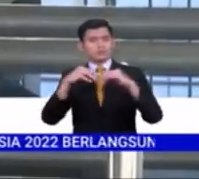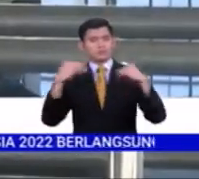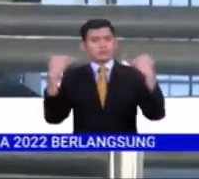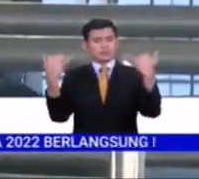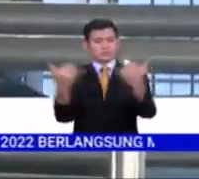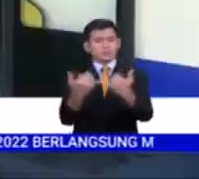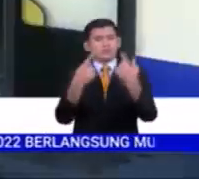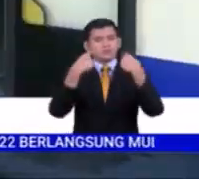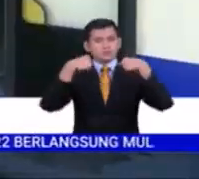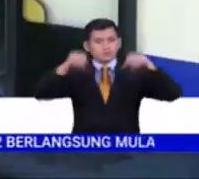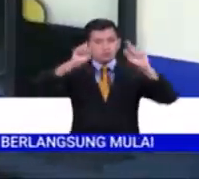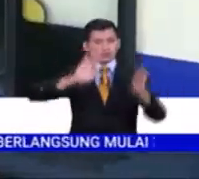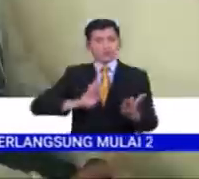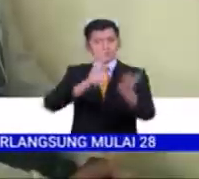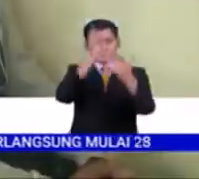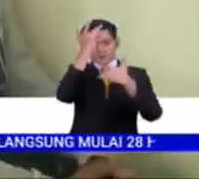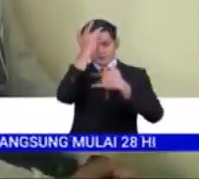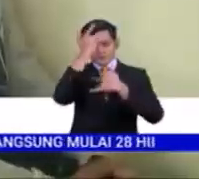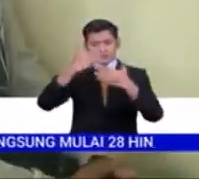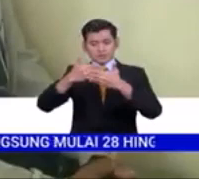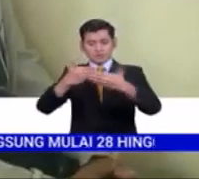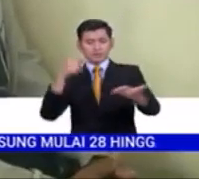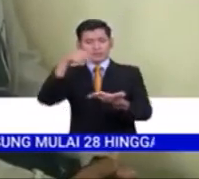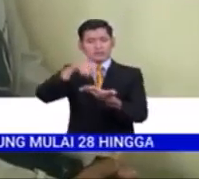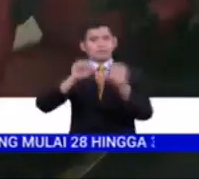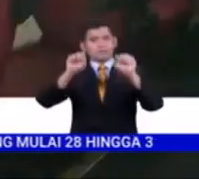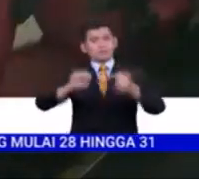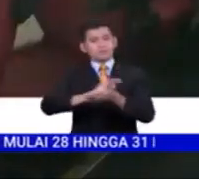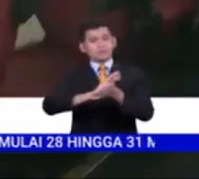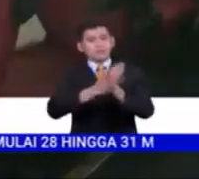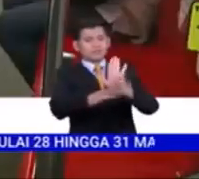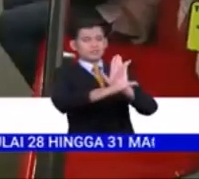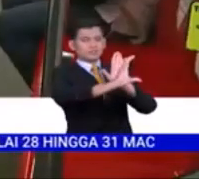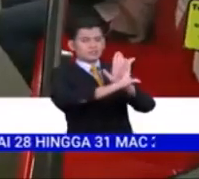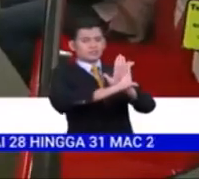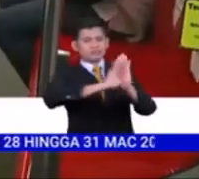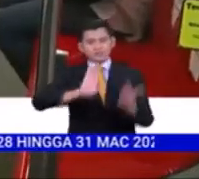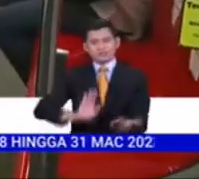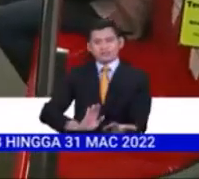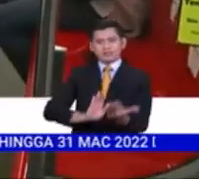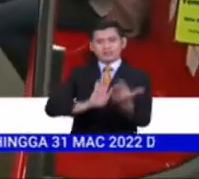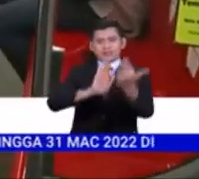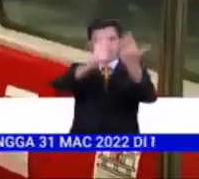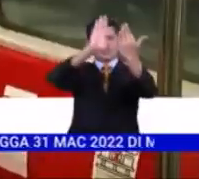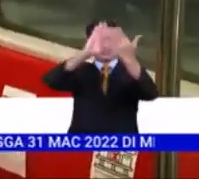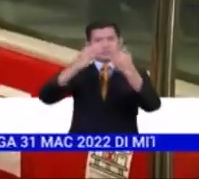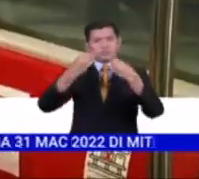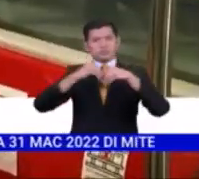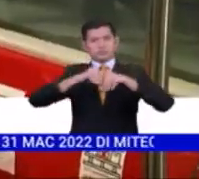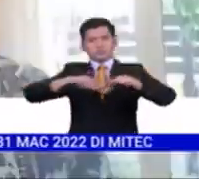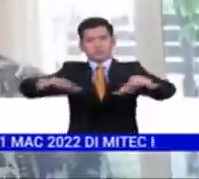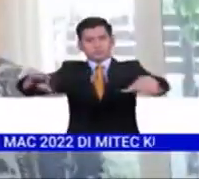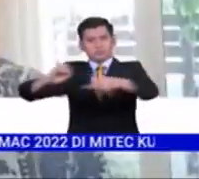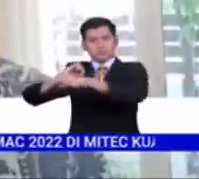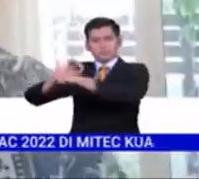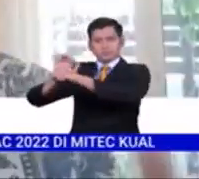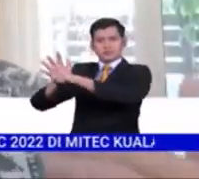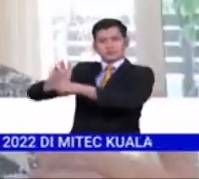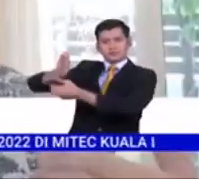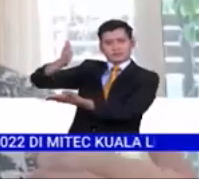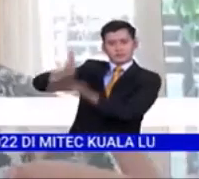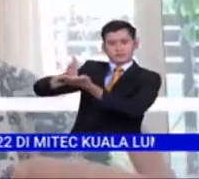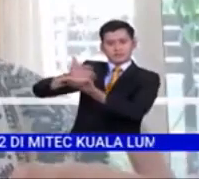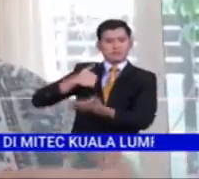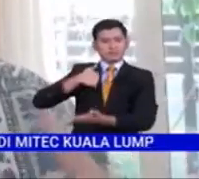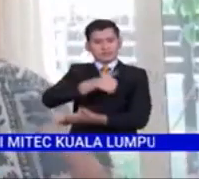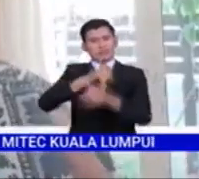lain sebelum ini dan ia boleh dijadikan iktibar dalam mendepani endemik COVID-19. Jadi jadikan